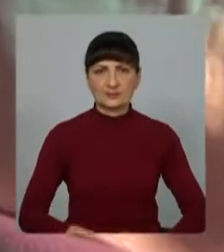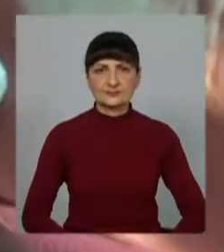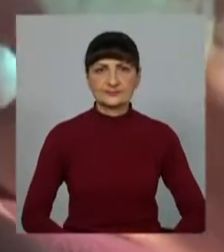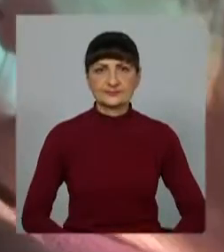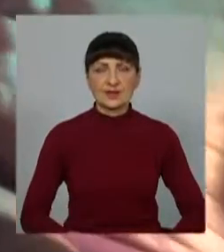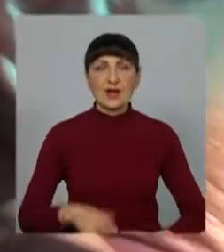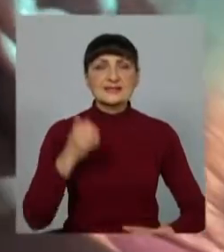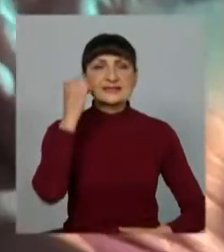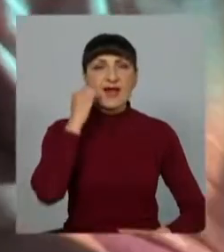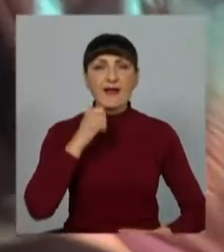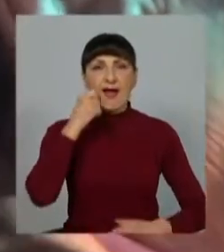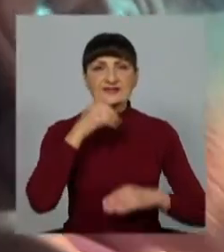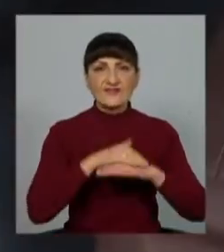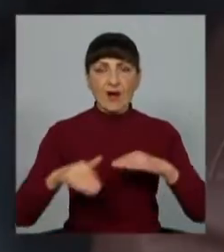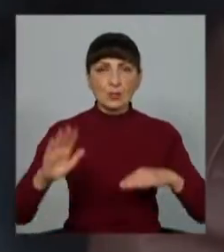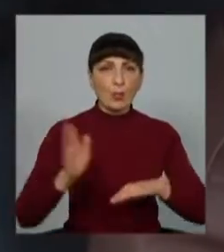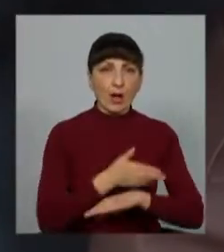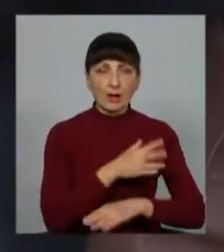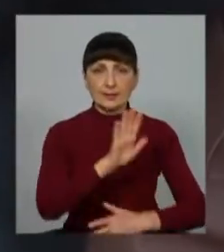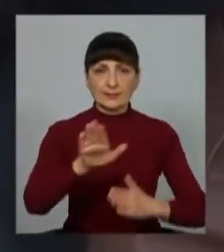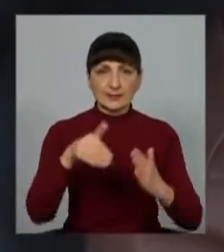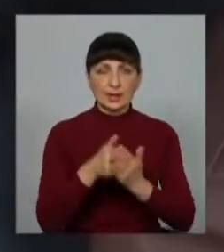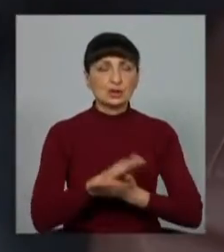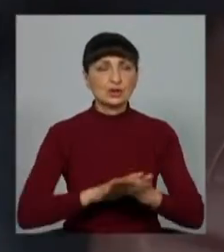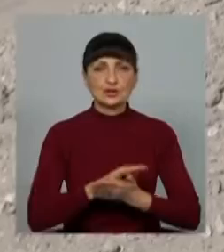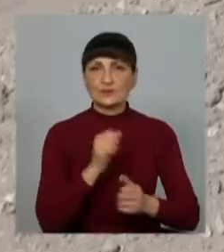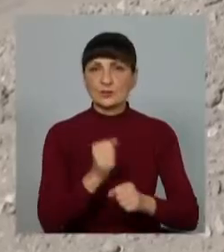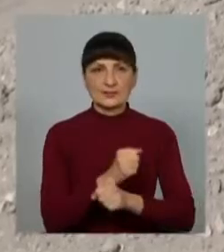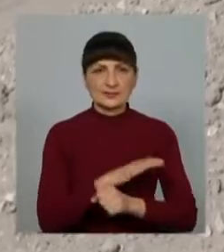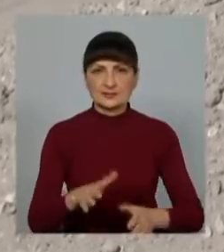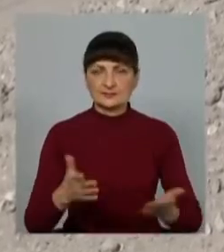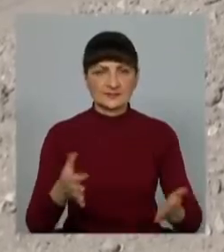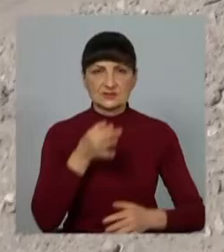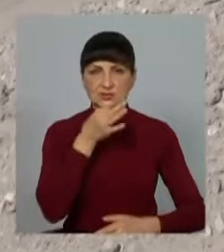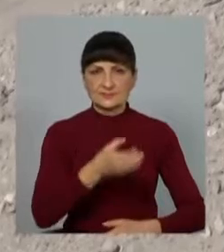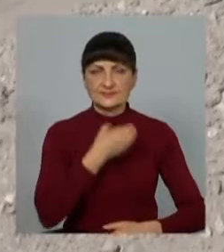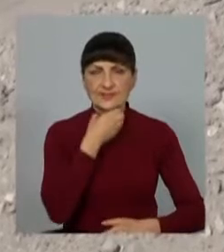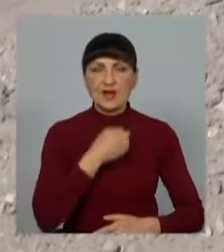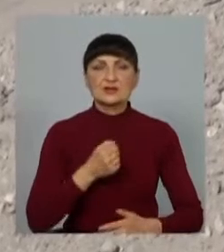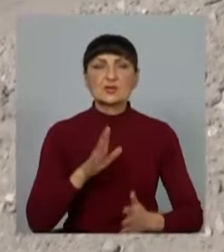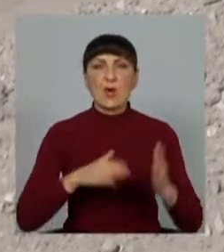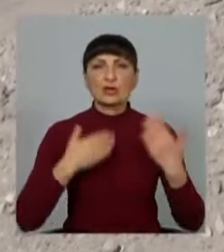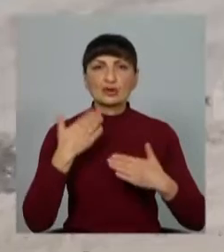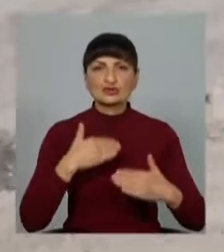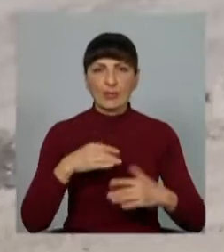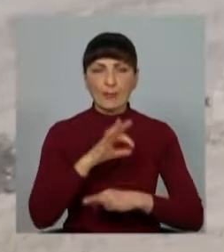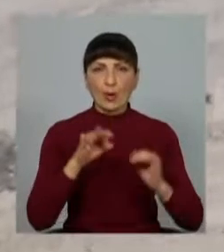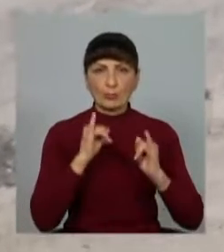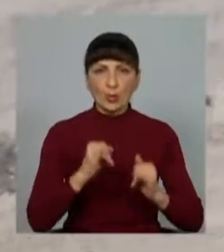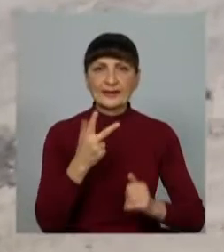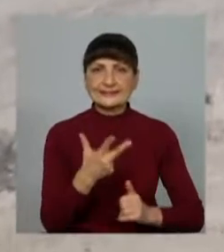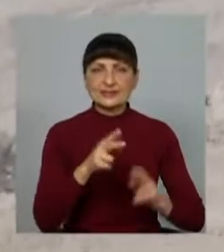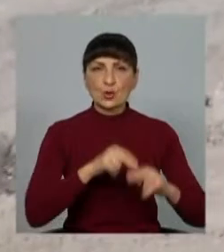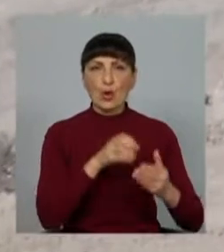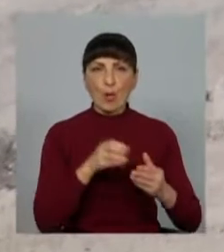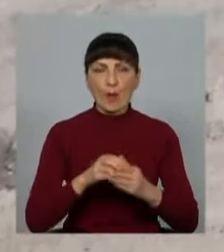Как разрушили старый асфальт, так все и стоит. Ничего не делают. Слов нет. За ненадлежащее отношение к проекту три подрядные компании могут быть